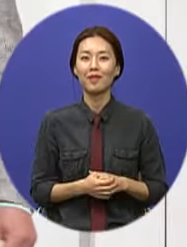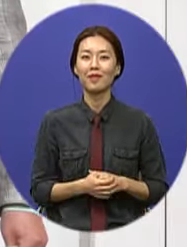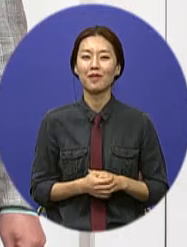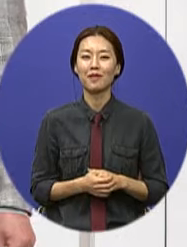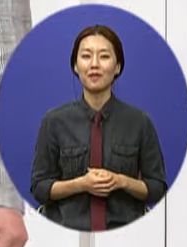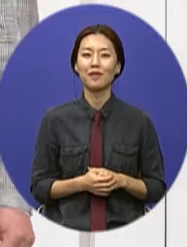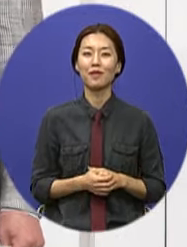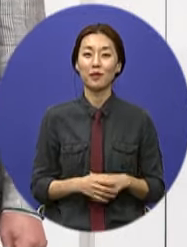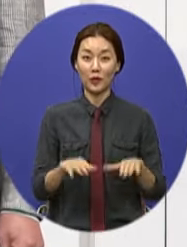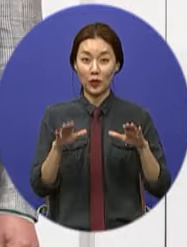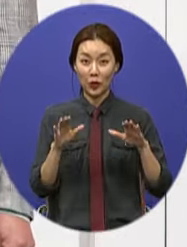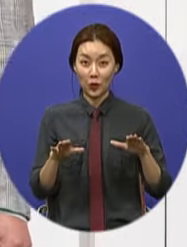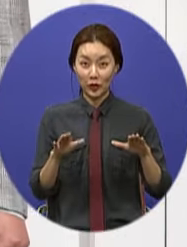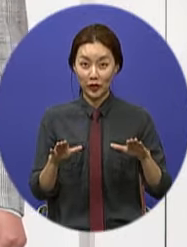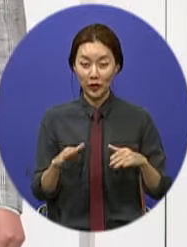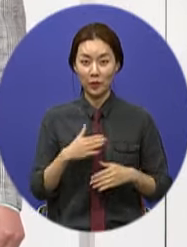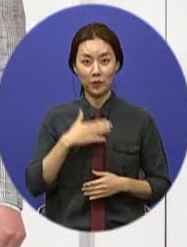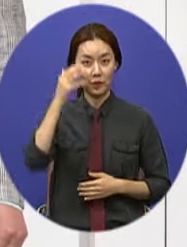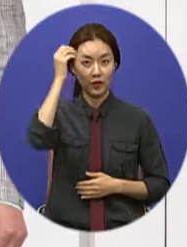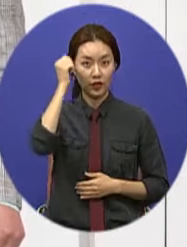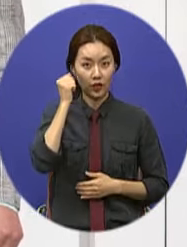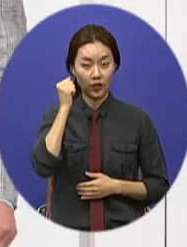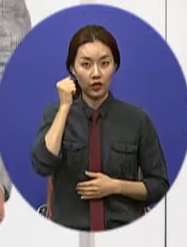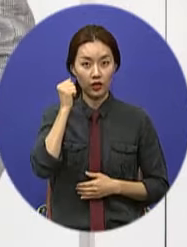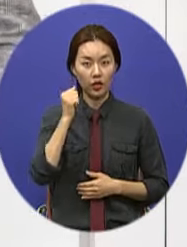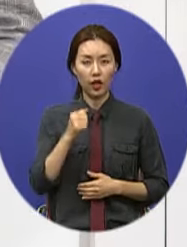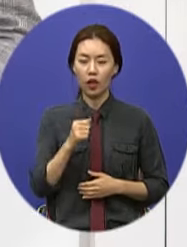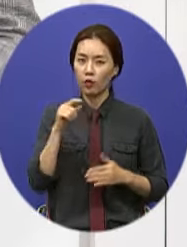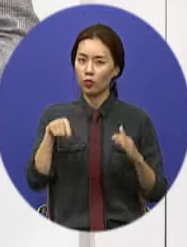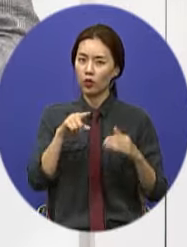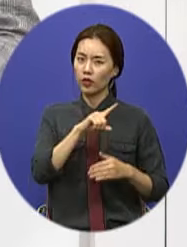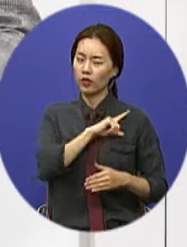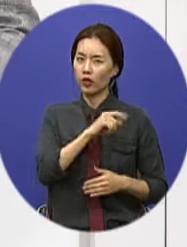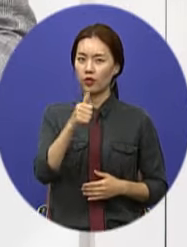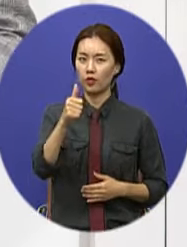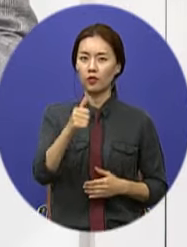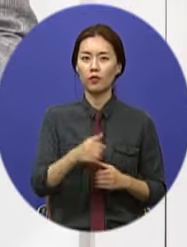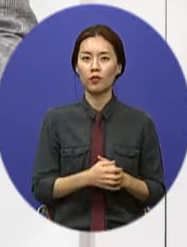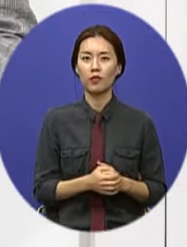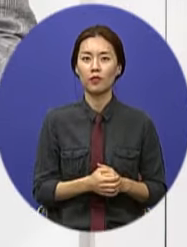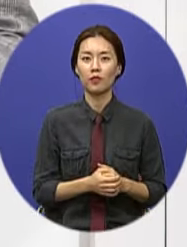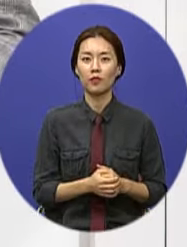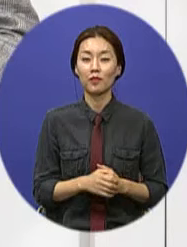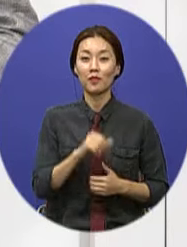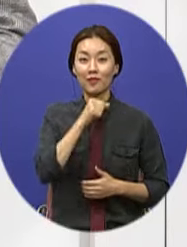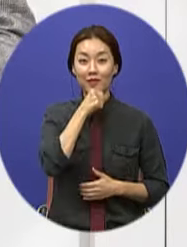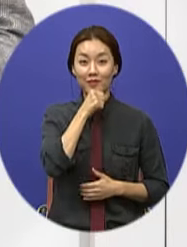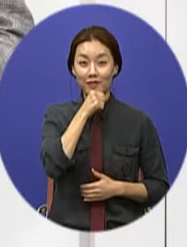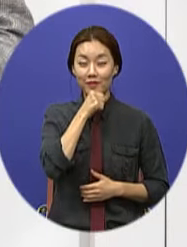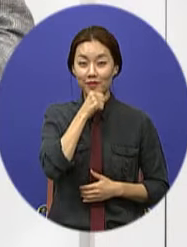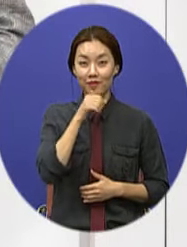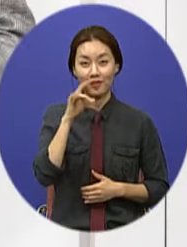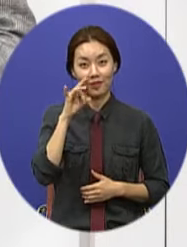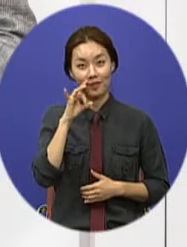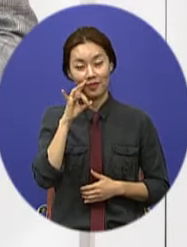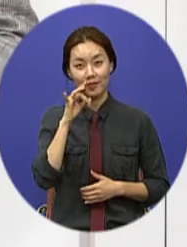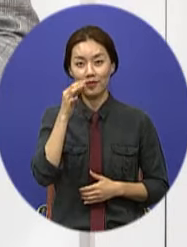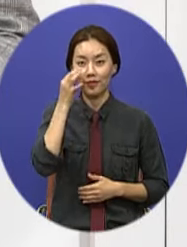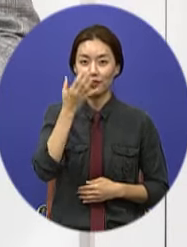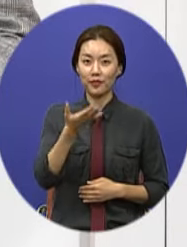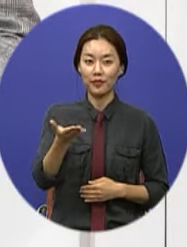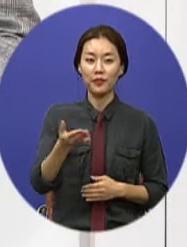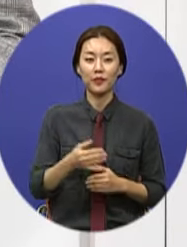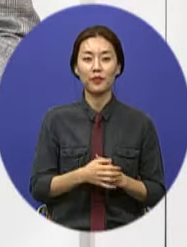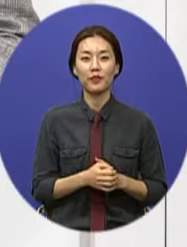아 오늘은 아. 제가 기억하는 중에 노래 제일 잘하신 것 같아요 잘했어요. 네, 자 점수는 어떻게 나왔을까요?